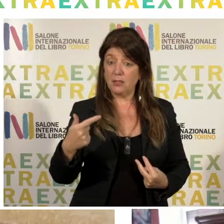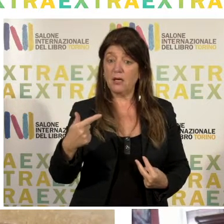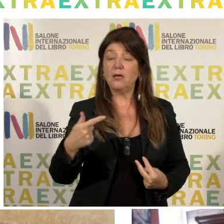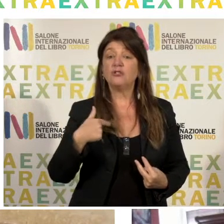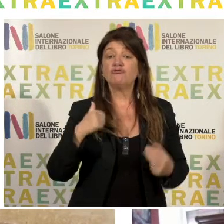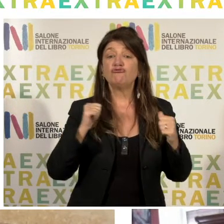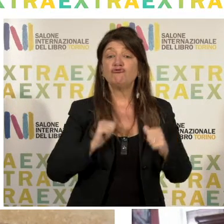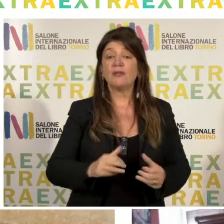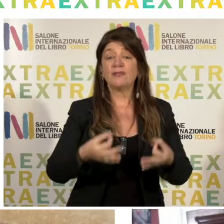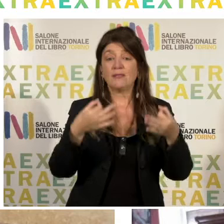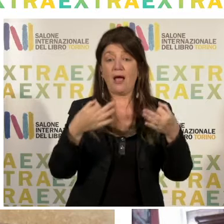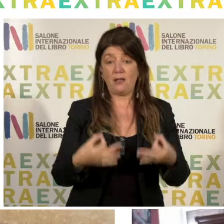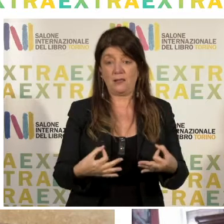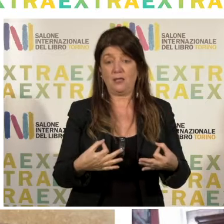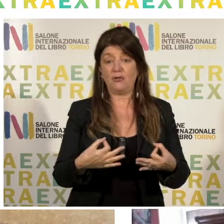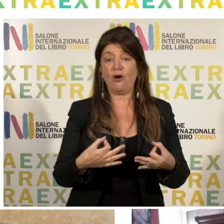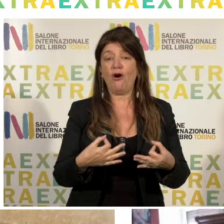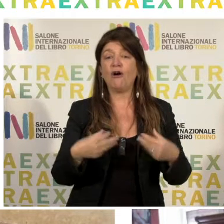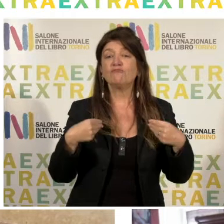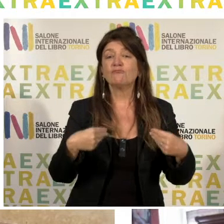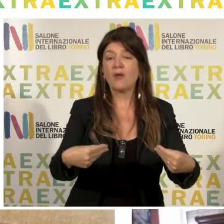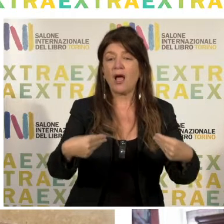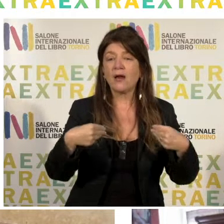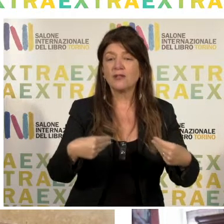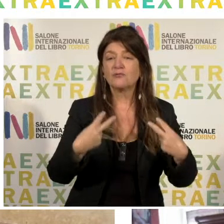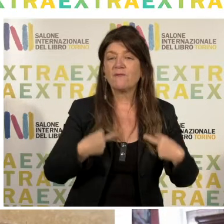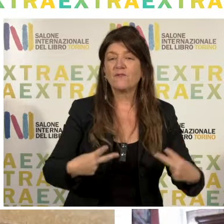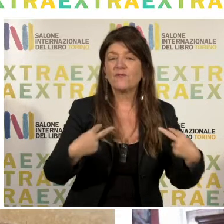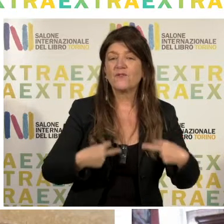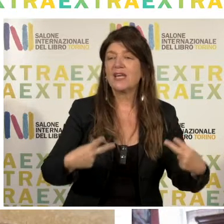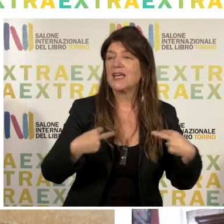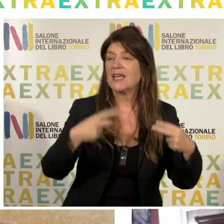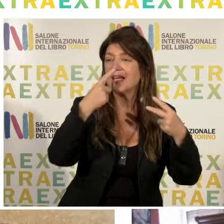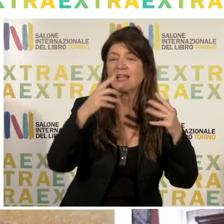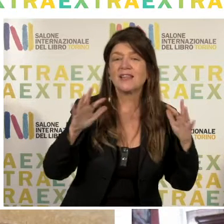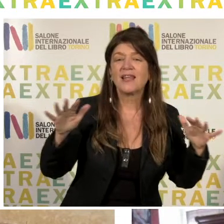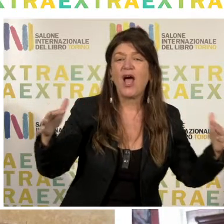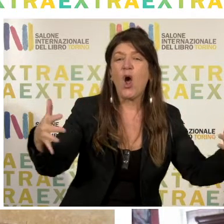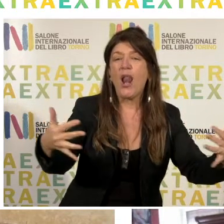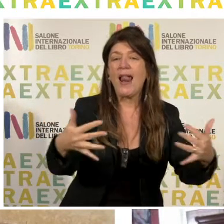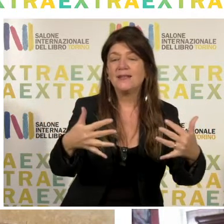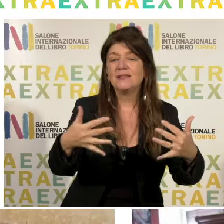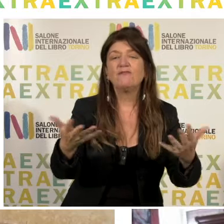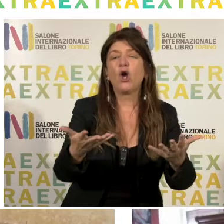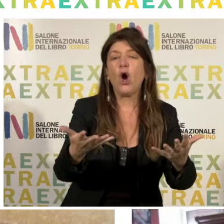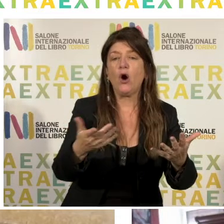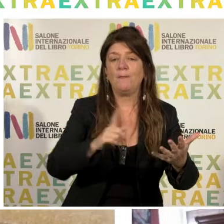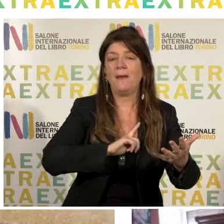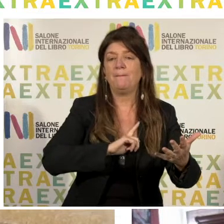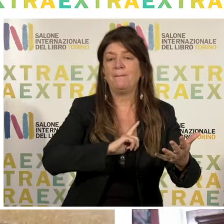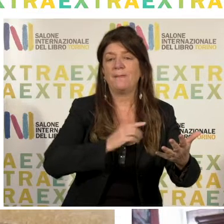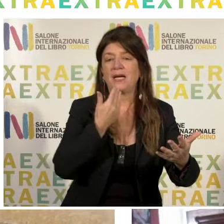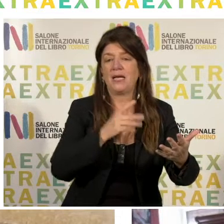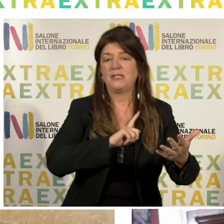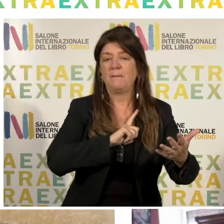partecipare alla vita collettiva attraverso le sue opere, il cui filo rosso era dato